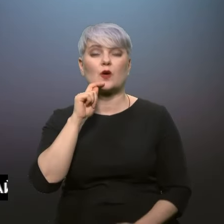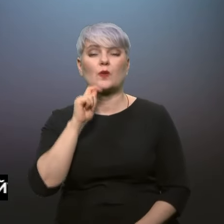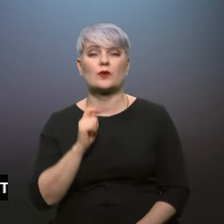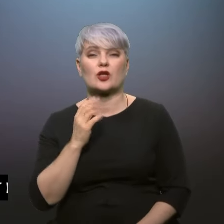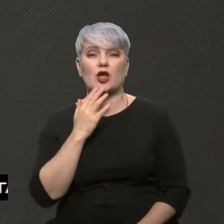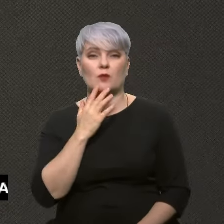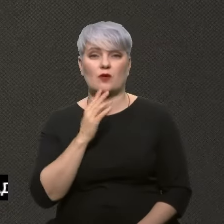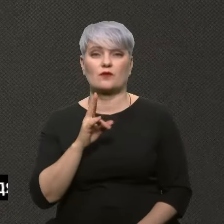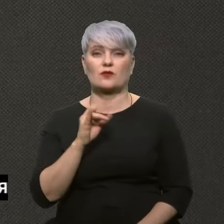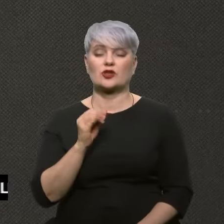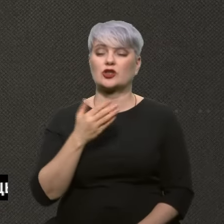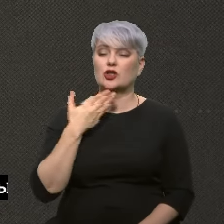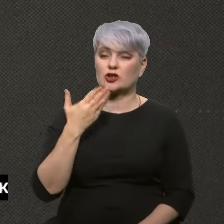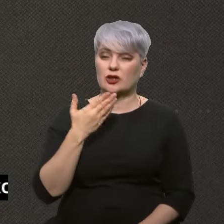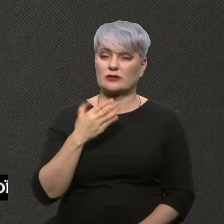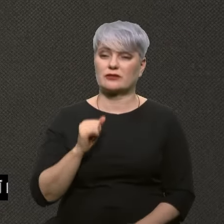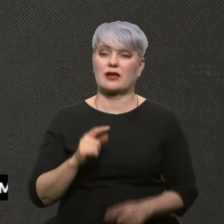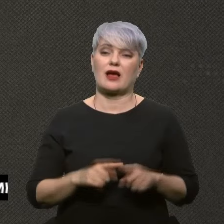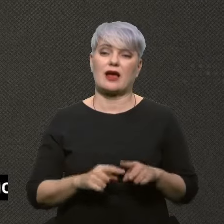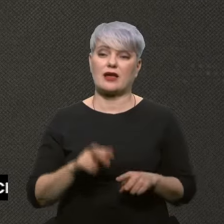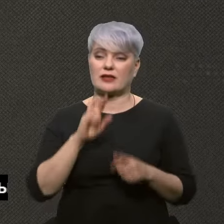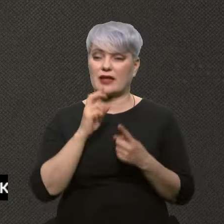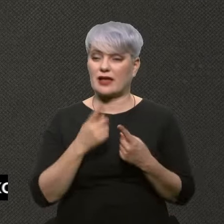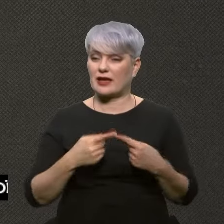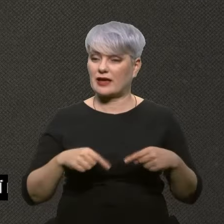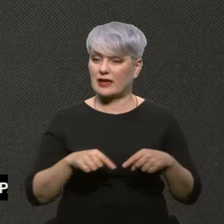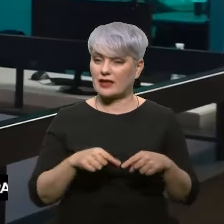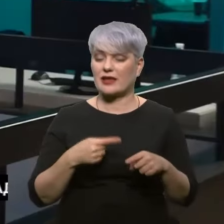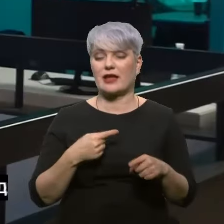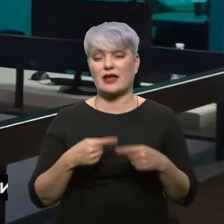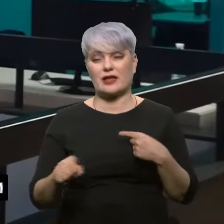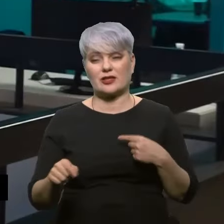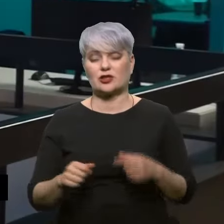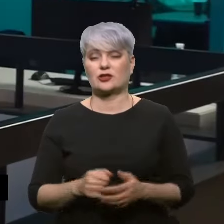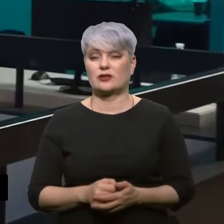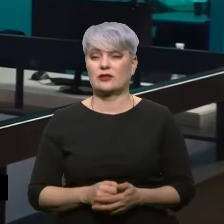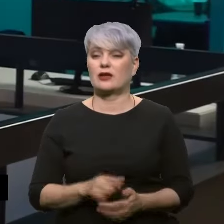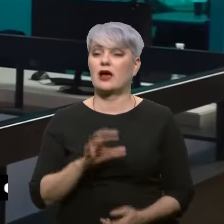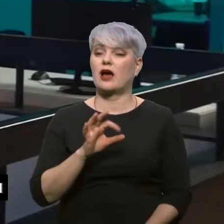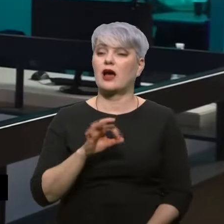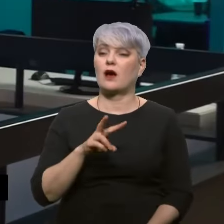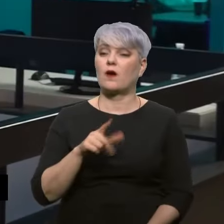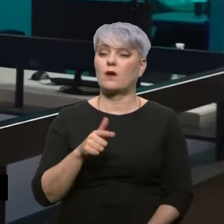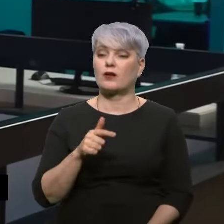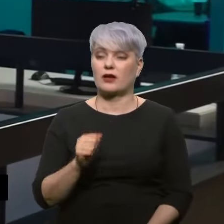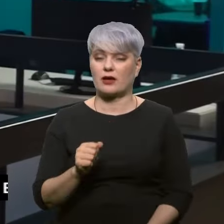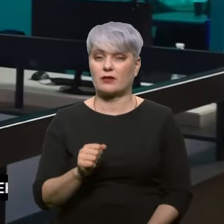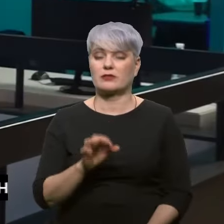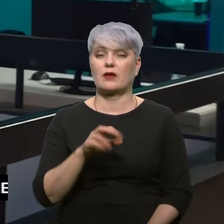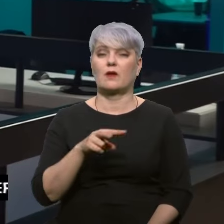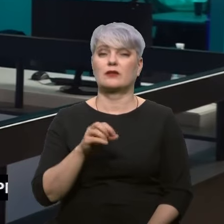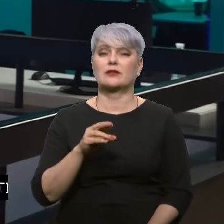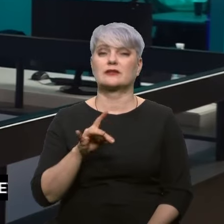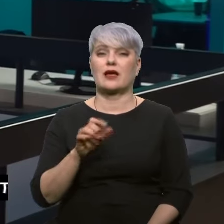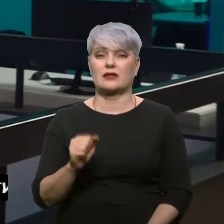чеську. Рідна країна – то інша, то не так, як на чужині. Це Ольга, Олександра та Олена. Їх об'єднує те,